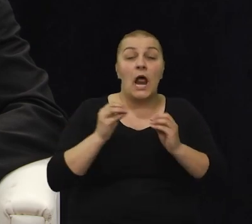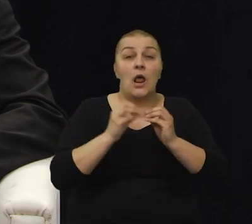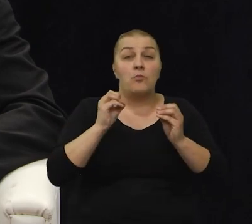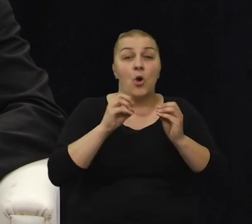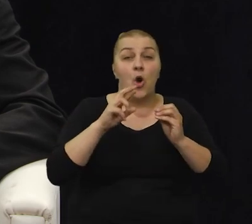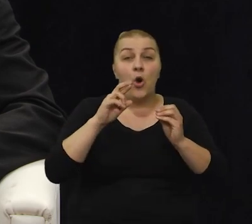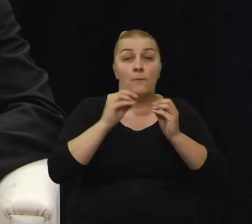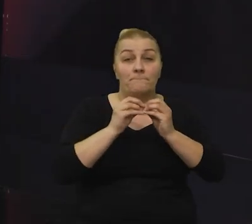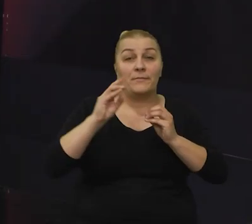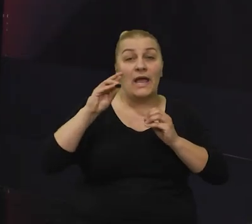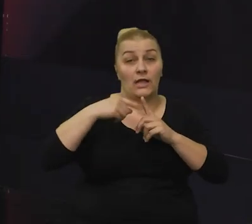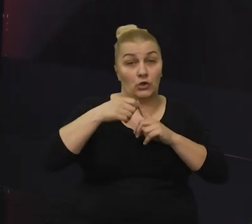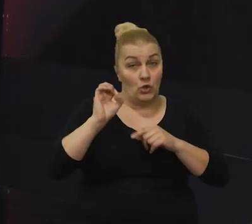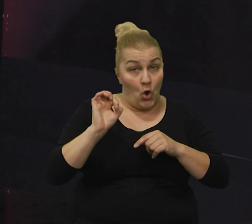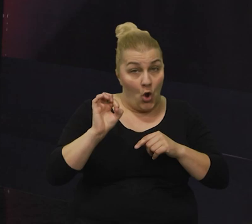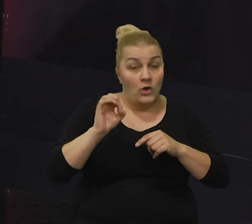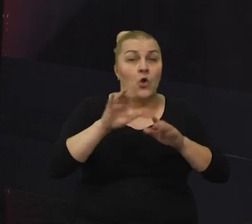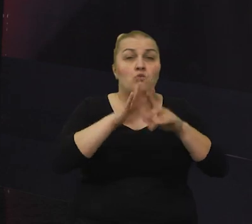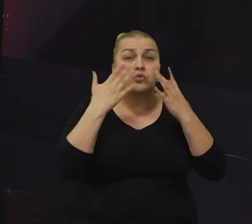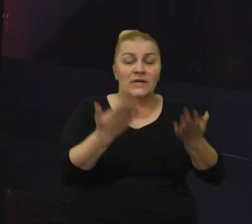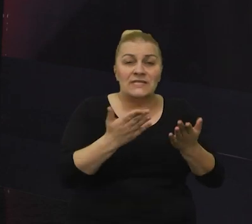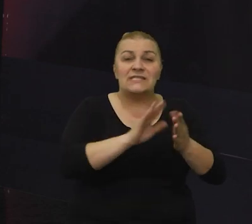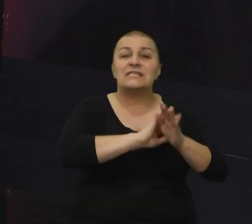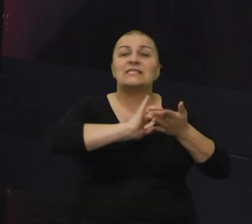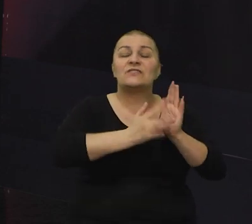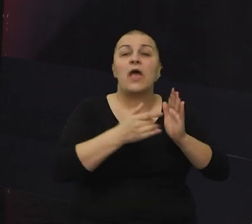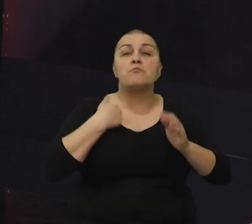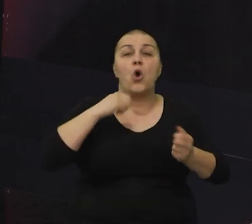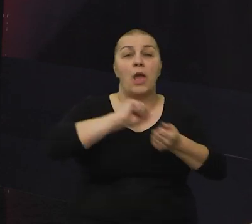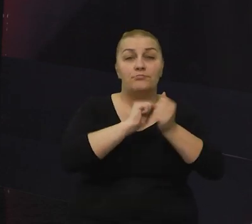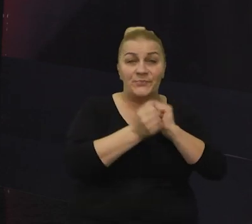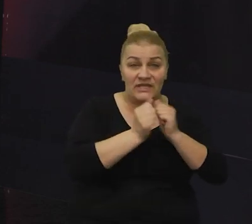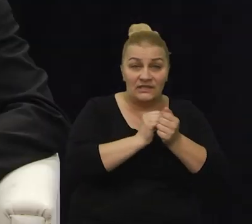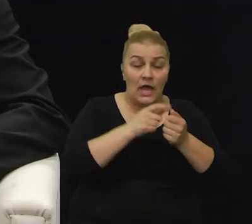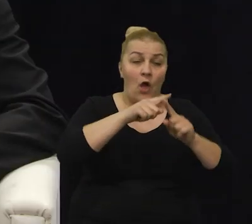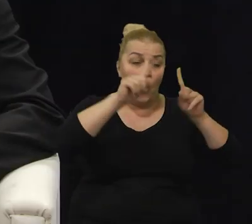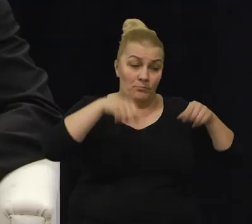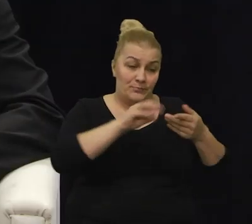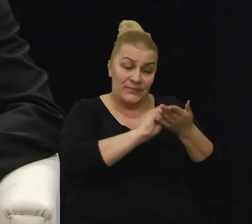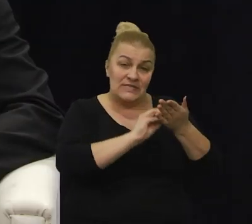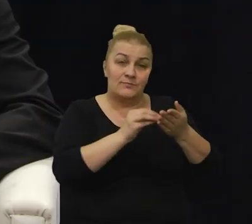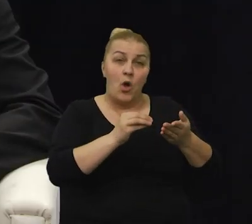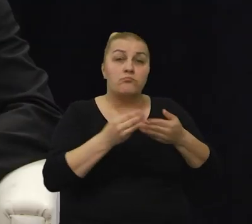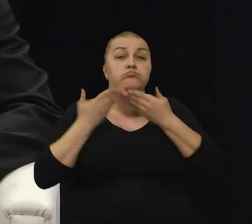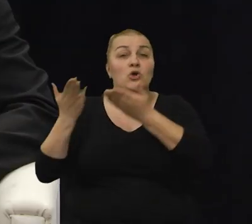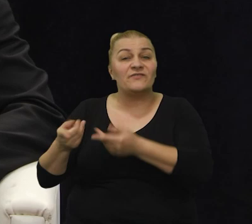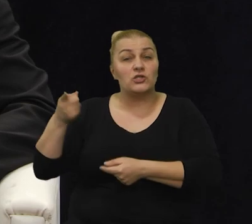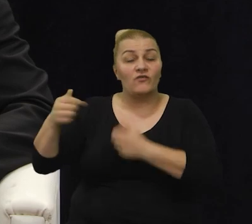general Janko Bobetko u svojoj knjizi Sve moje bitke, a pismo je napisano posvećeno